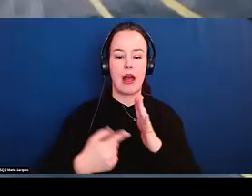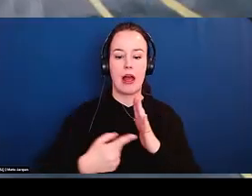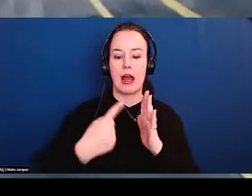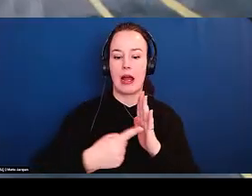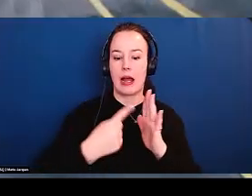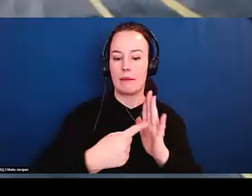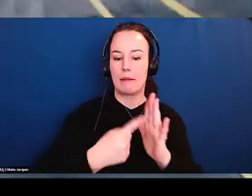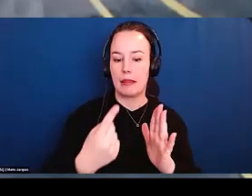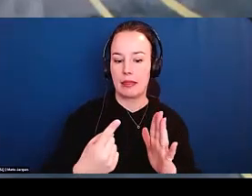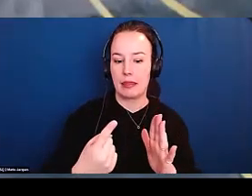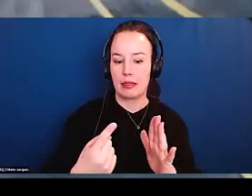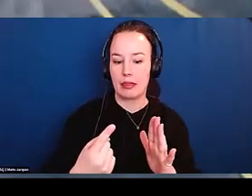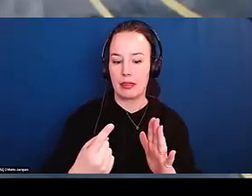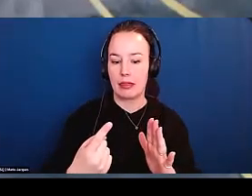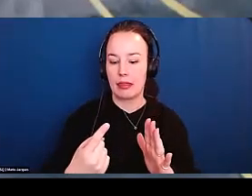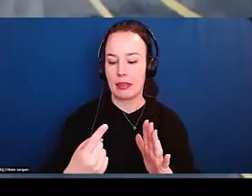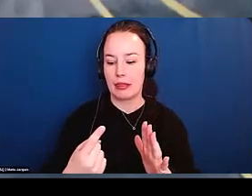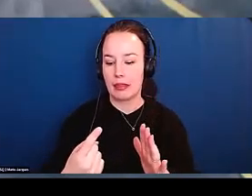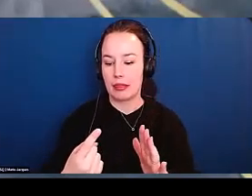plusieurs fois,